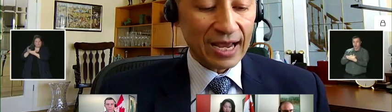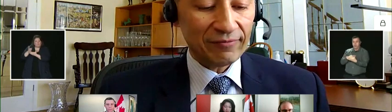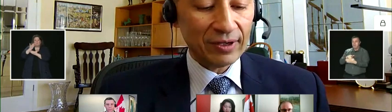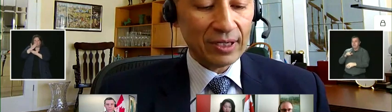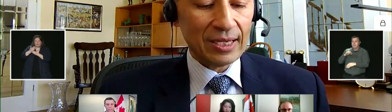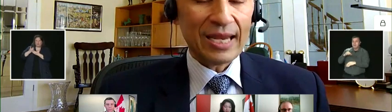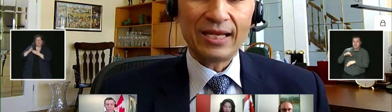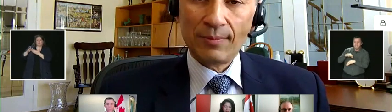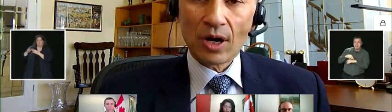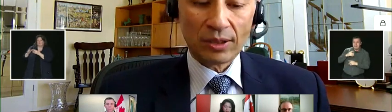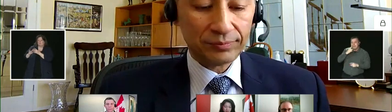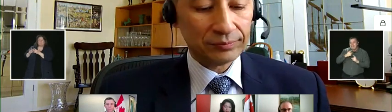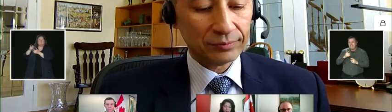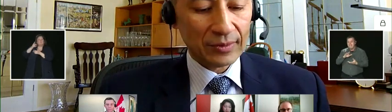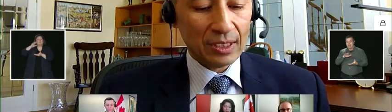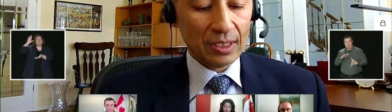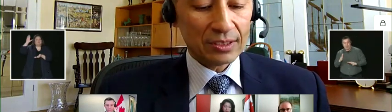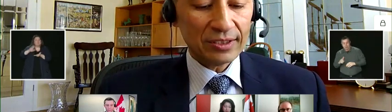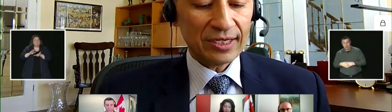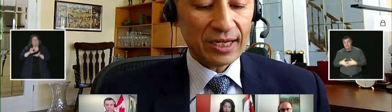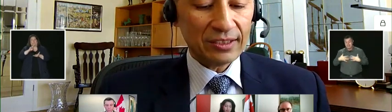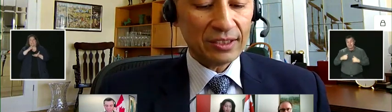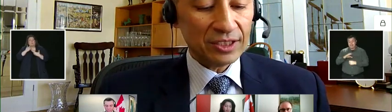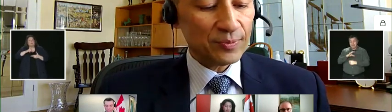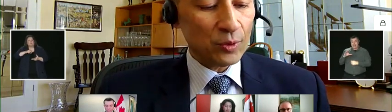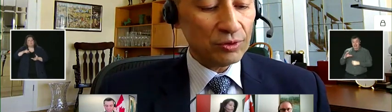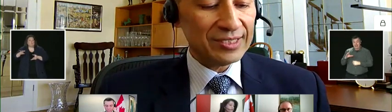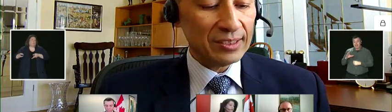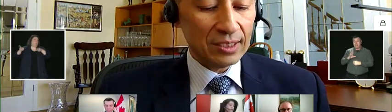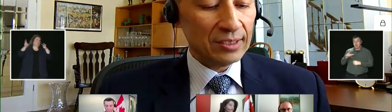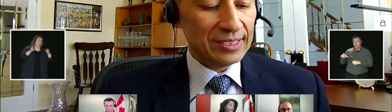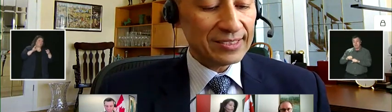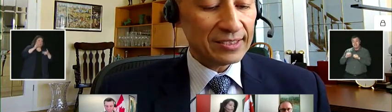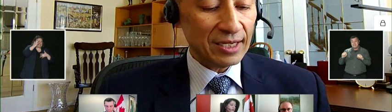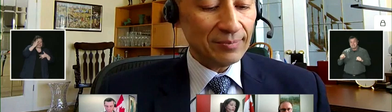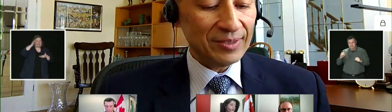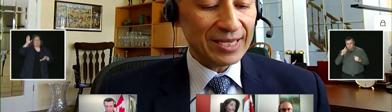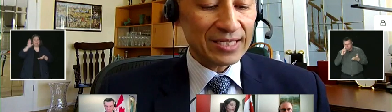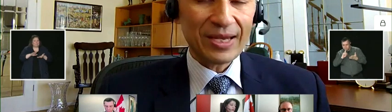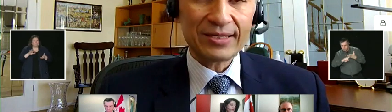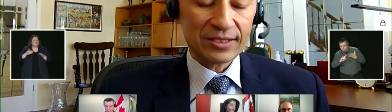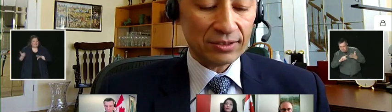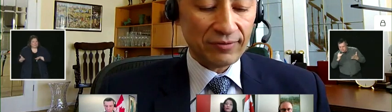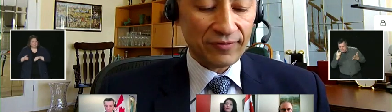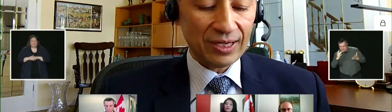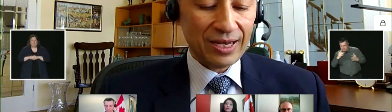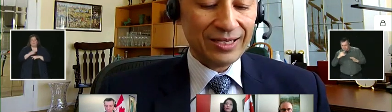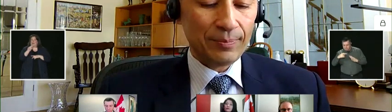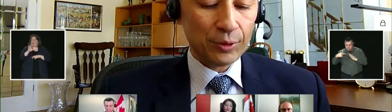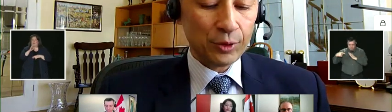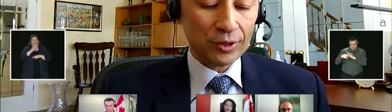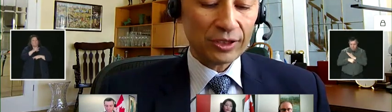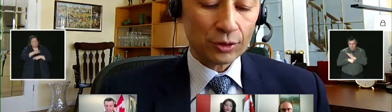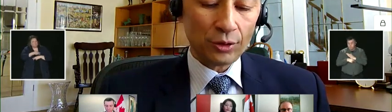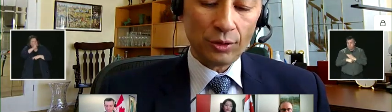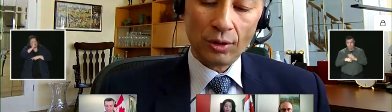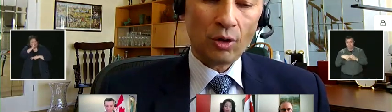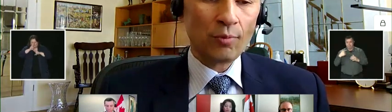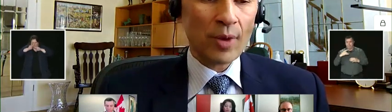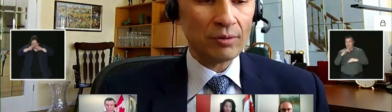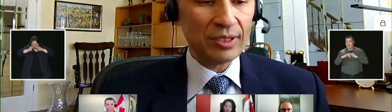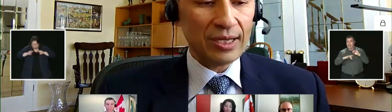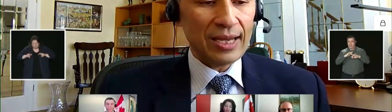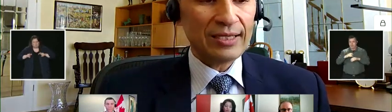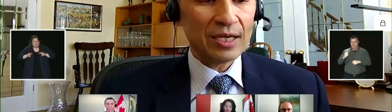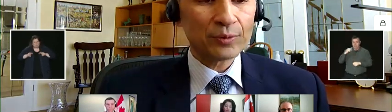maladies graves et la mort. Santé Canada dispose des systèmes d'examen scientifiques les plus rigoureux